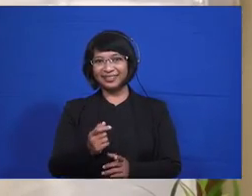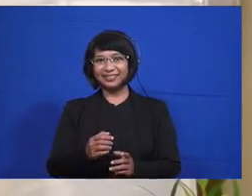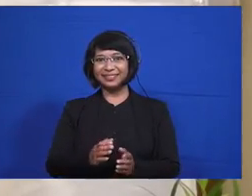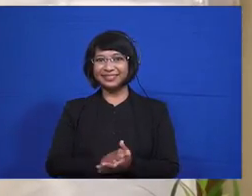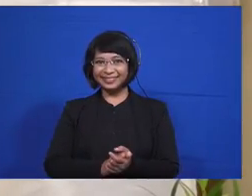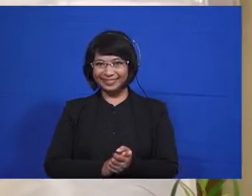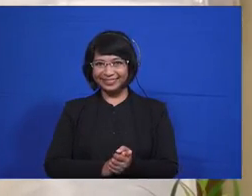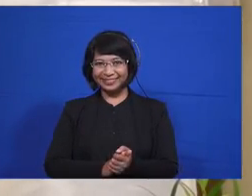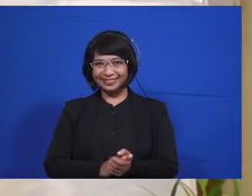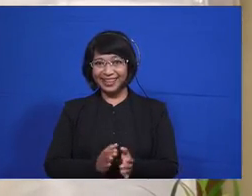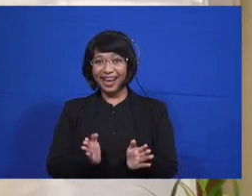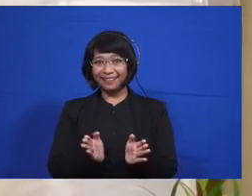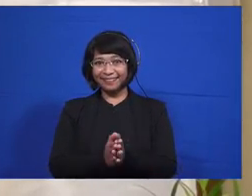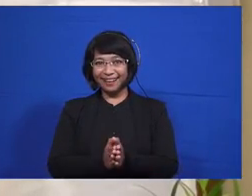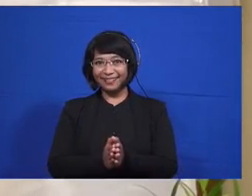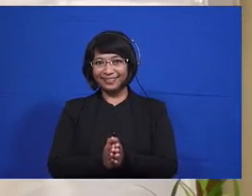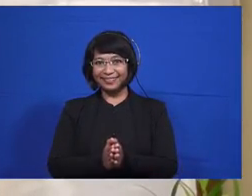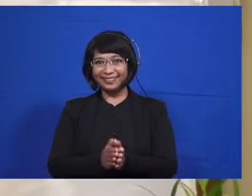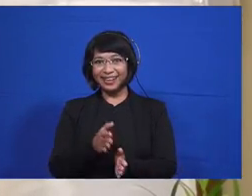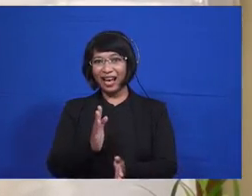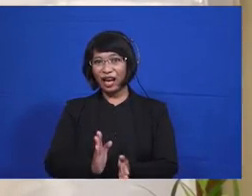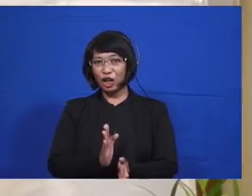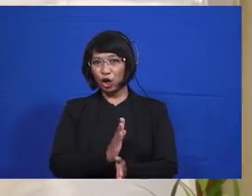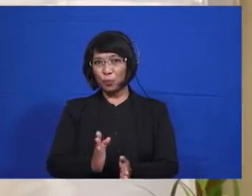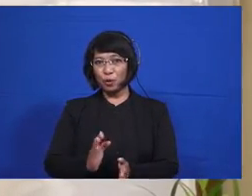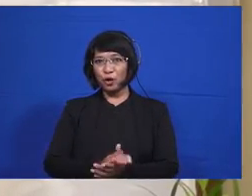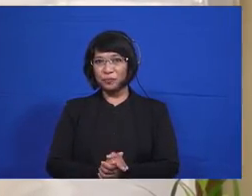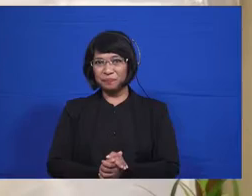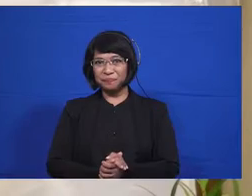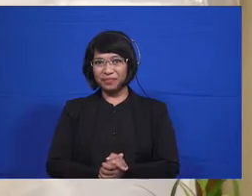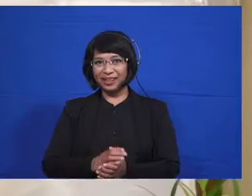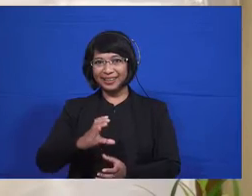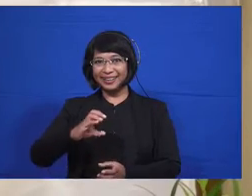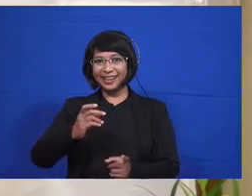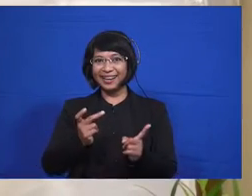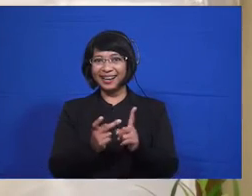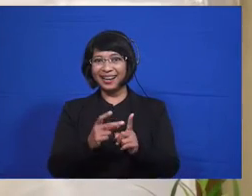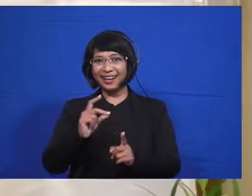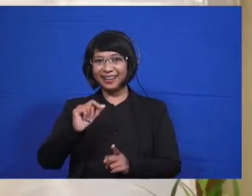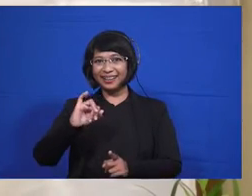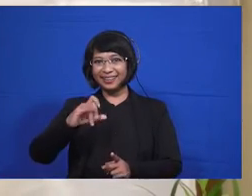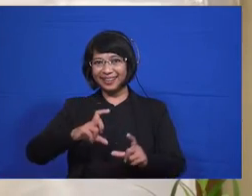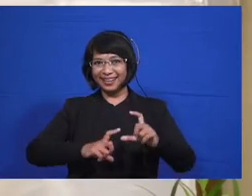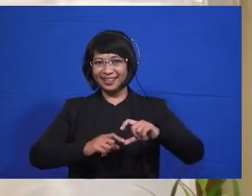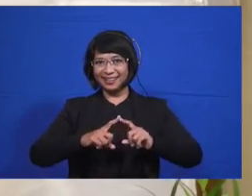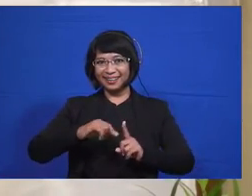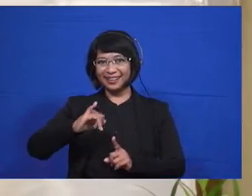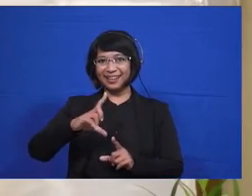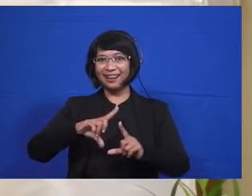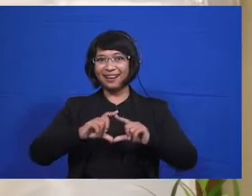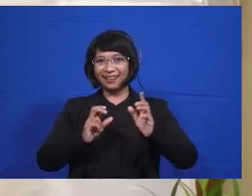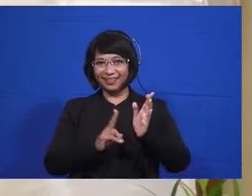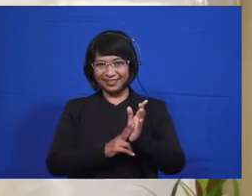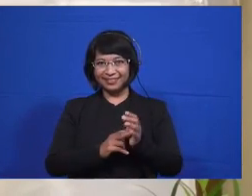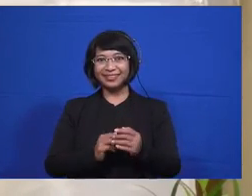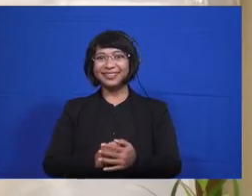Derajat Setiawan dan Romo Kosmas Kristian Timur,